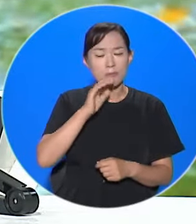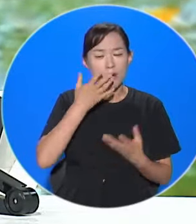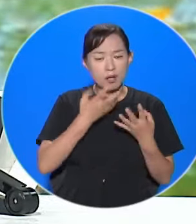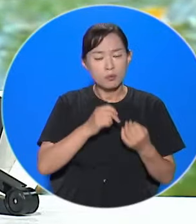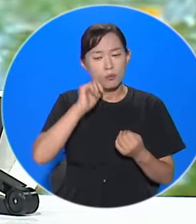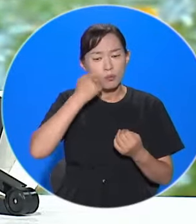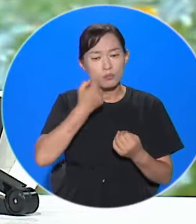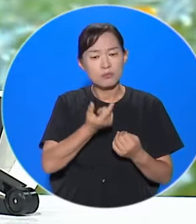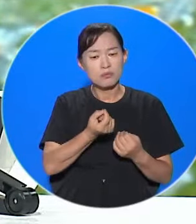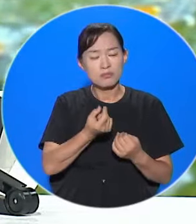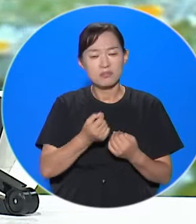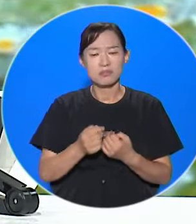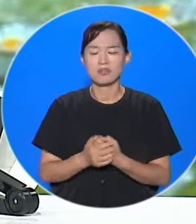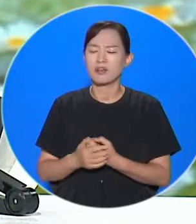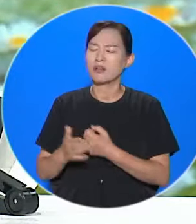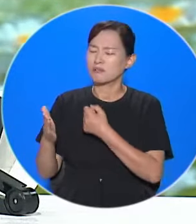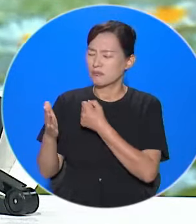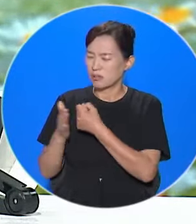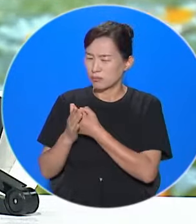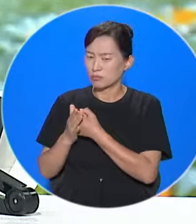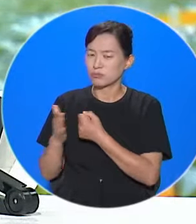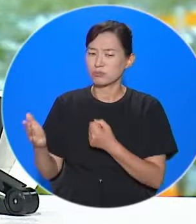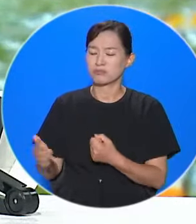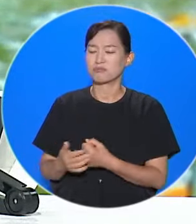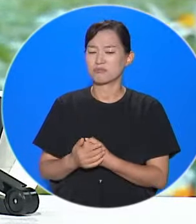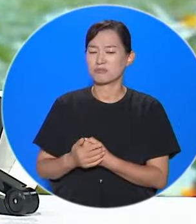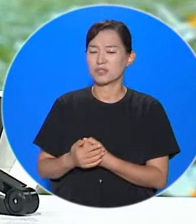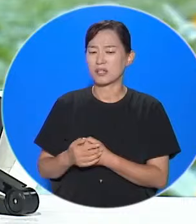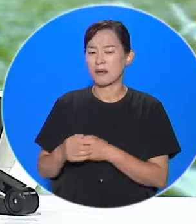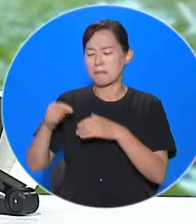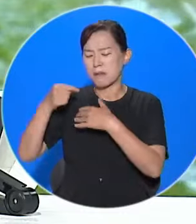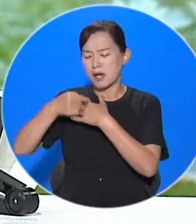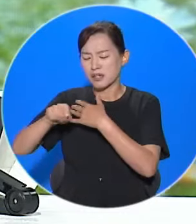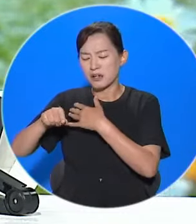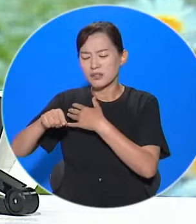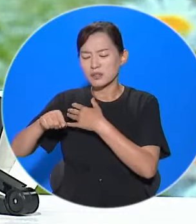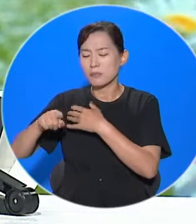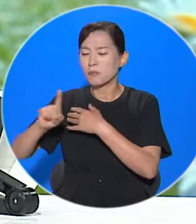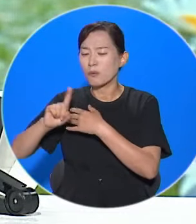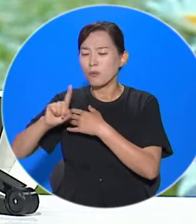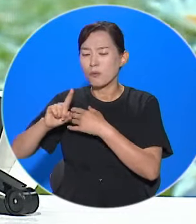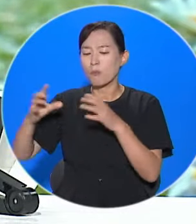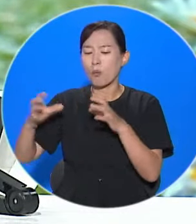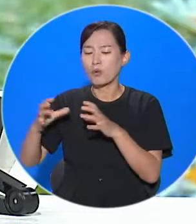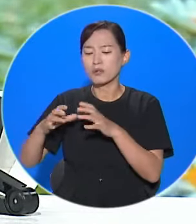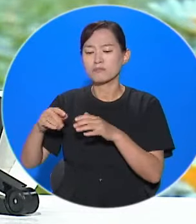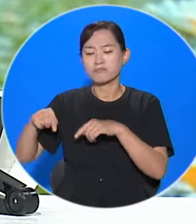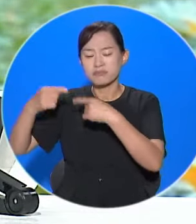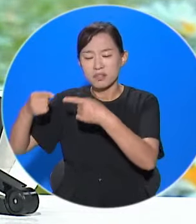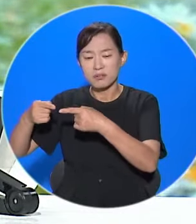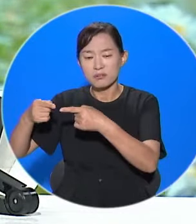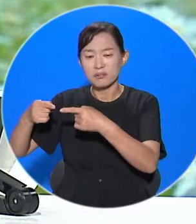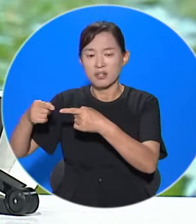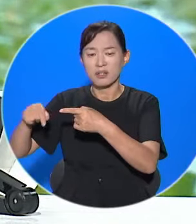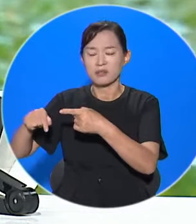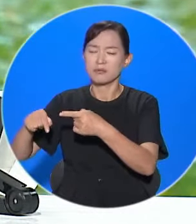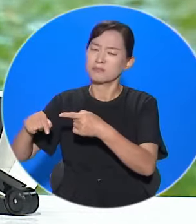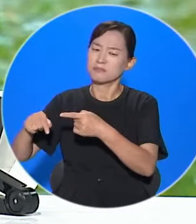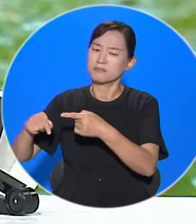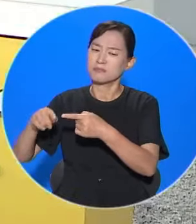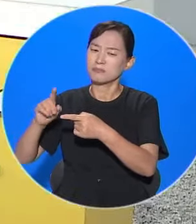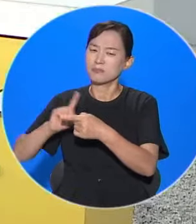어려우셨겠어요, 그동안 그렇죠? 네, 그래서 어디 가서 저기 식사 잘 못 하시겠네. 어디 가서 모임 같은데 뭐 그런데 가도 네. 저기